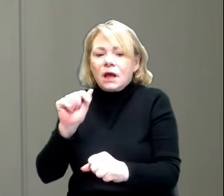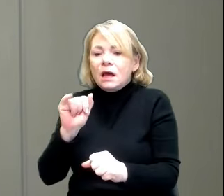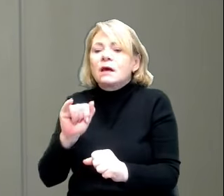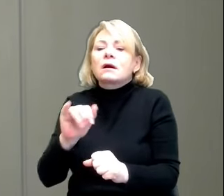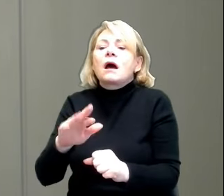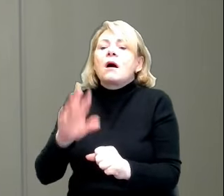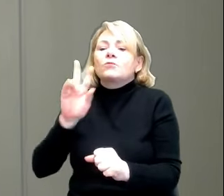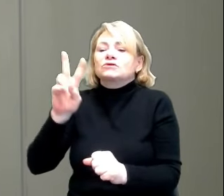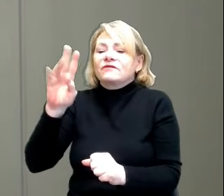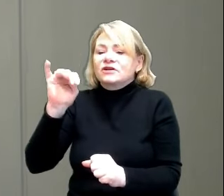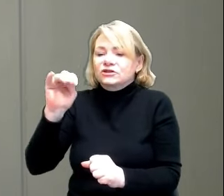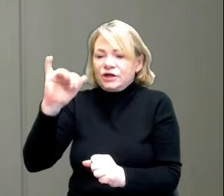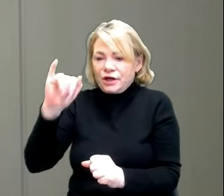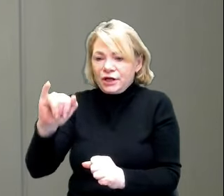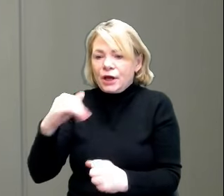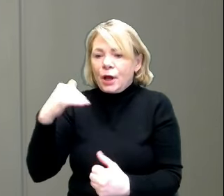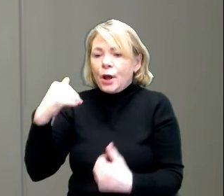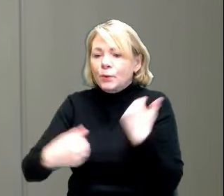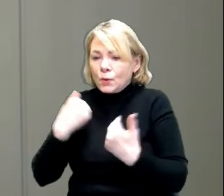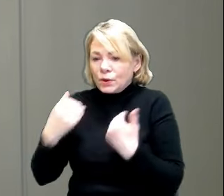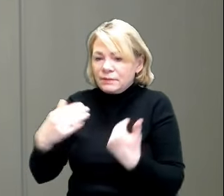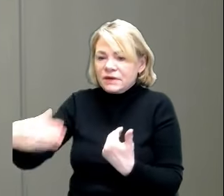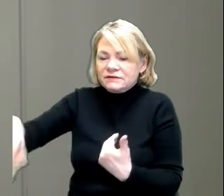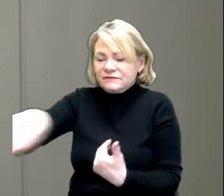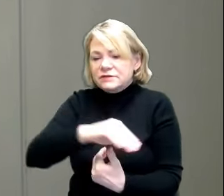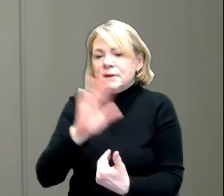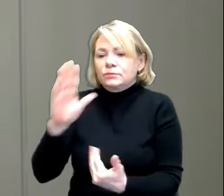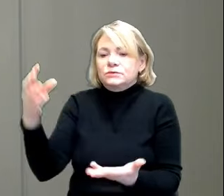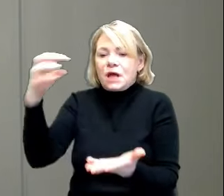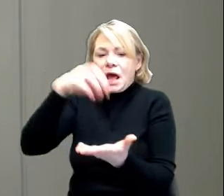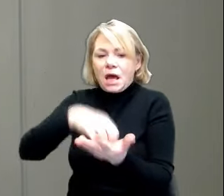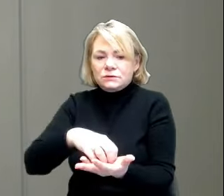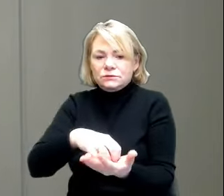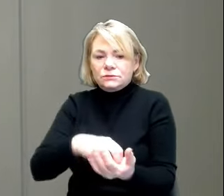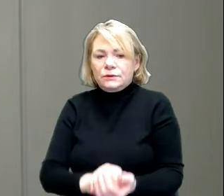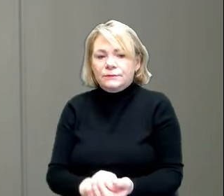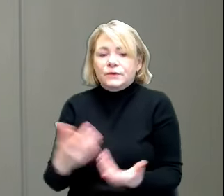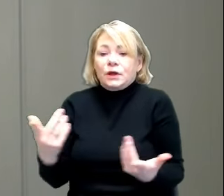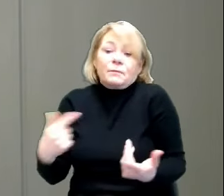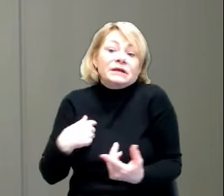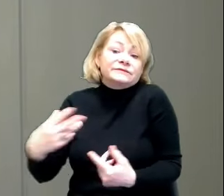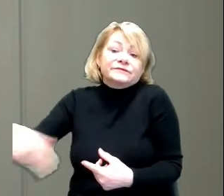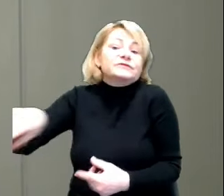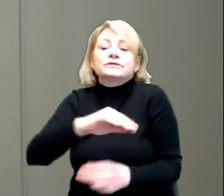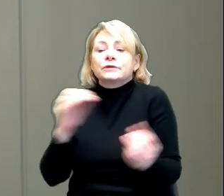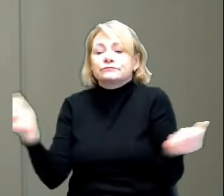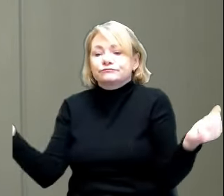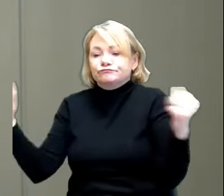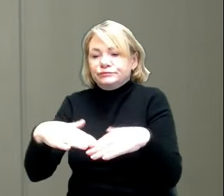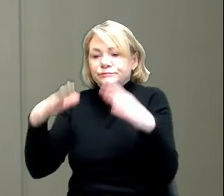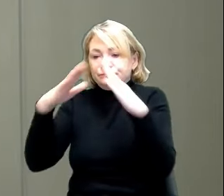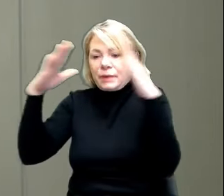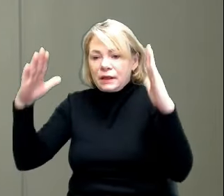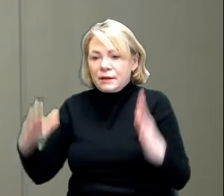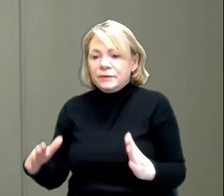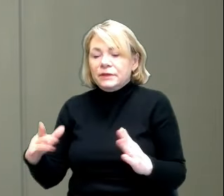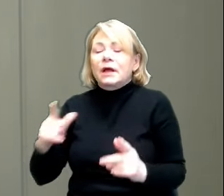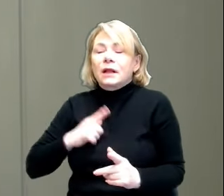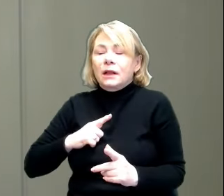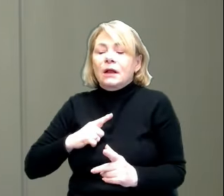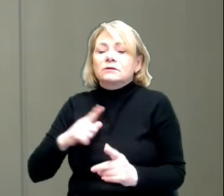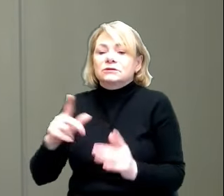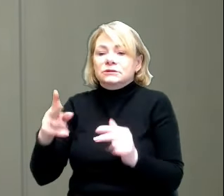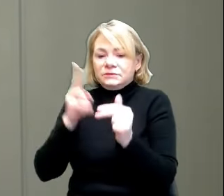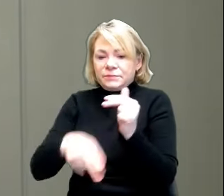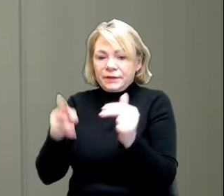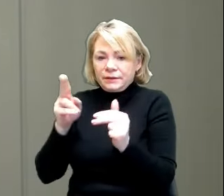einam per antstolius pirmadienį turbūt sėdėsim mes čia palapinėj ir lauksim sprendimo prašau šitą